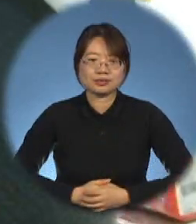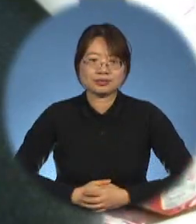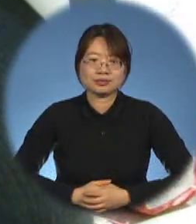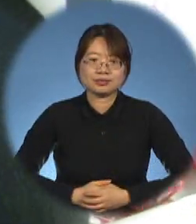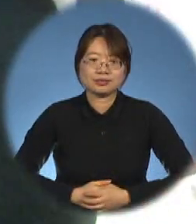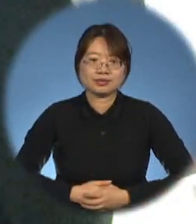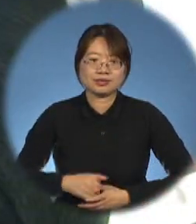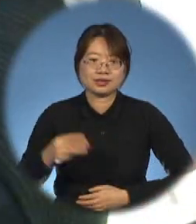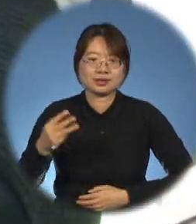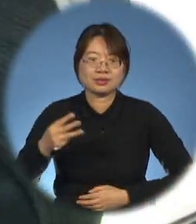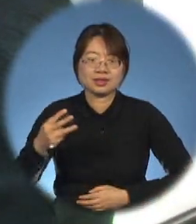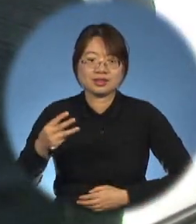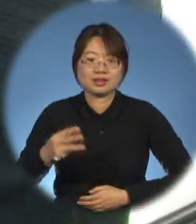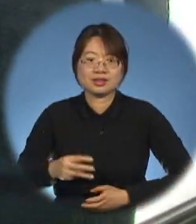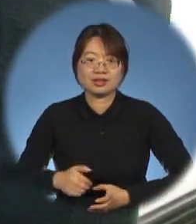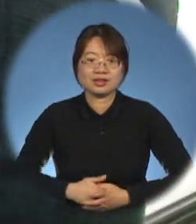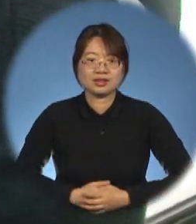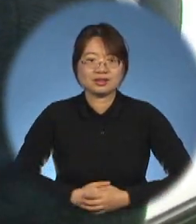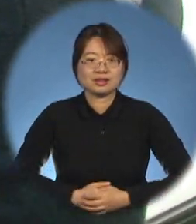감상하세요